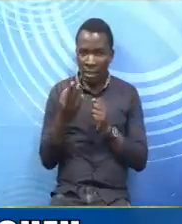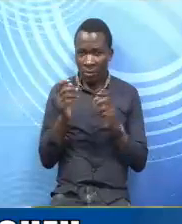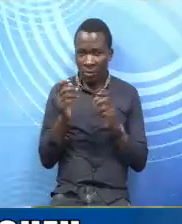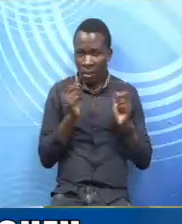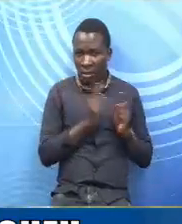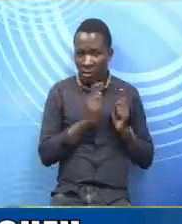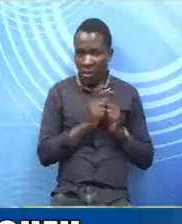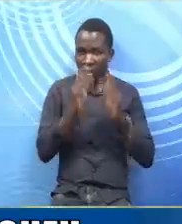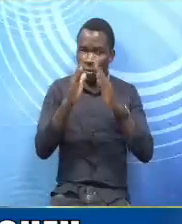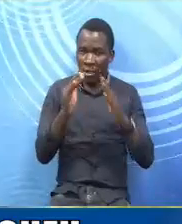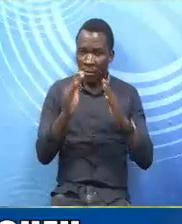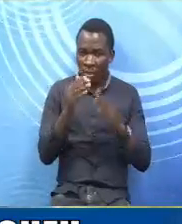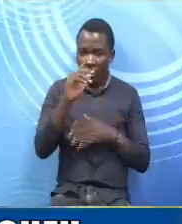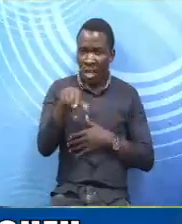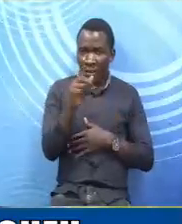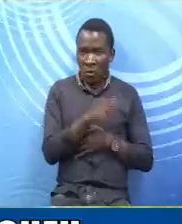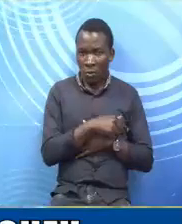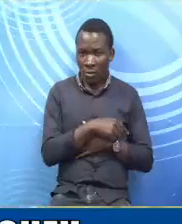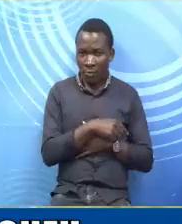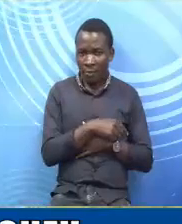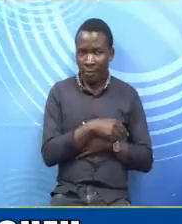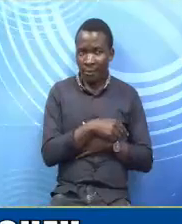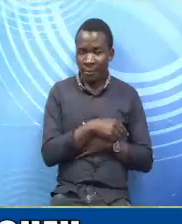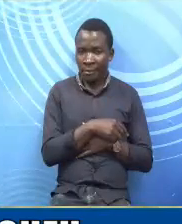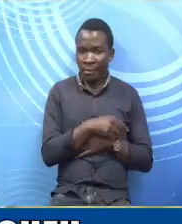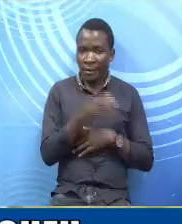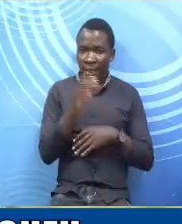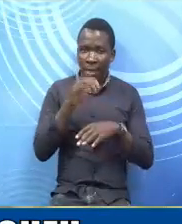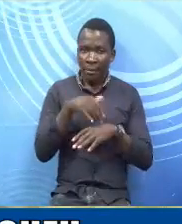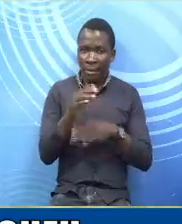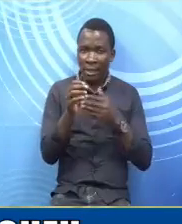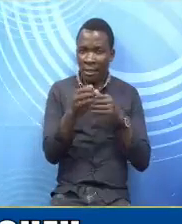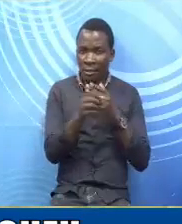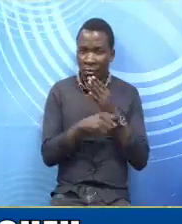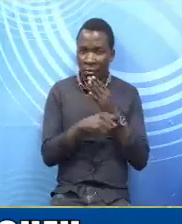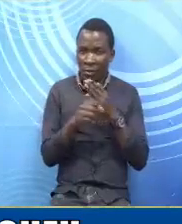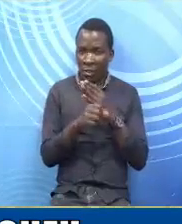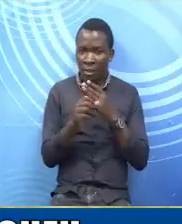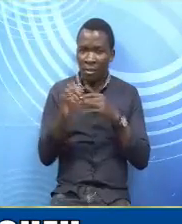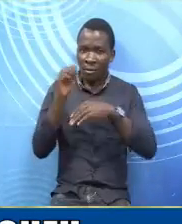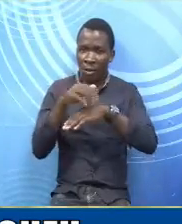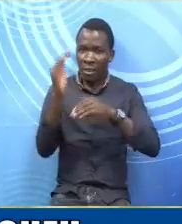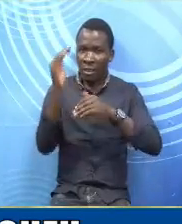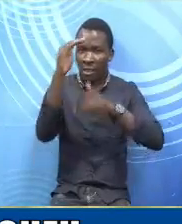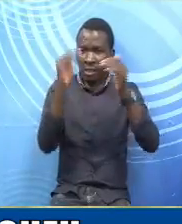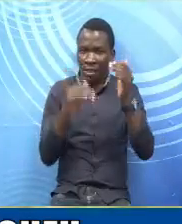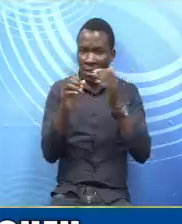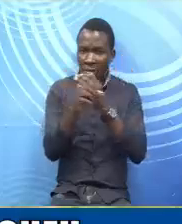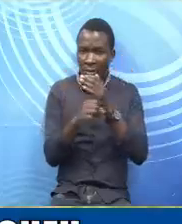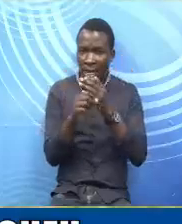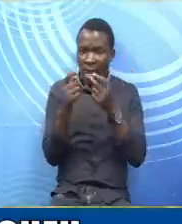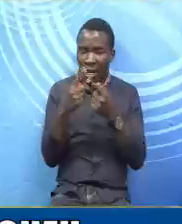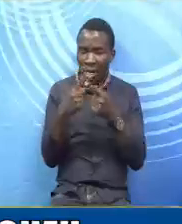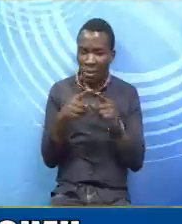mudugudu ntago gikwiriye gitondo twabohereje ku murenge twari twamwohereje inzego z'umurenge